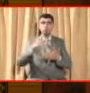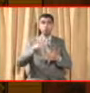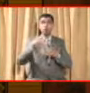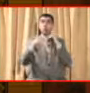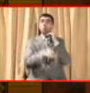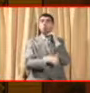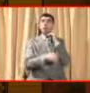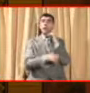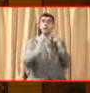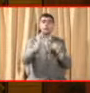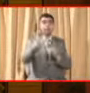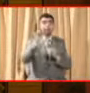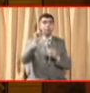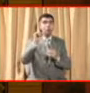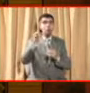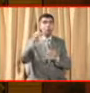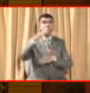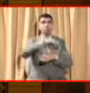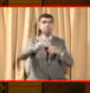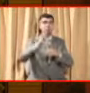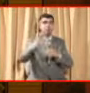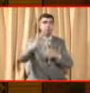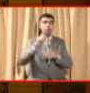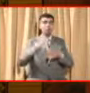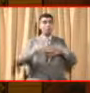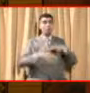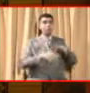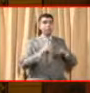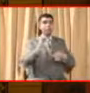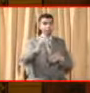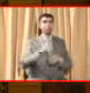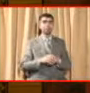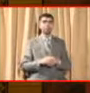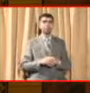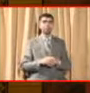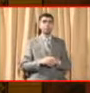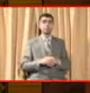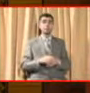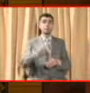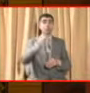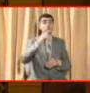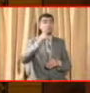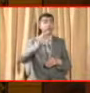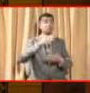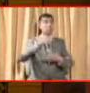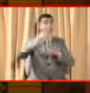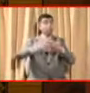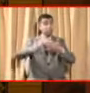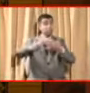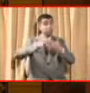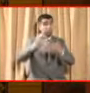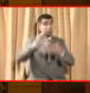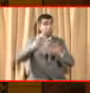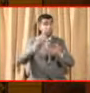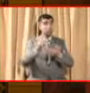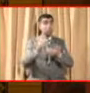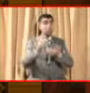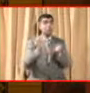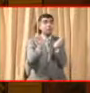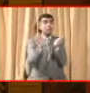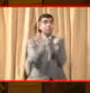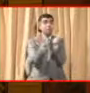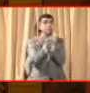الموريتانية بشأن نقل الأشخاص المحكوم عليهم. تهدف هذه الاتفاقية إلى تمكين المحكوم عليهم من